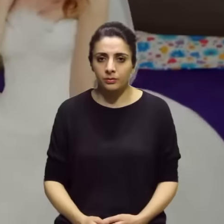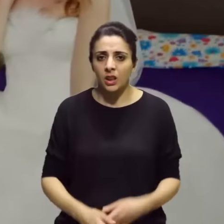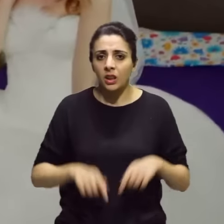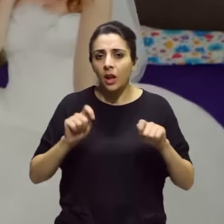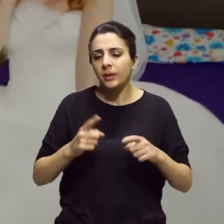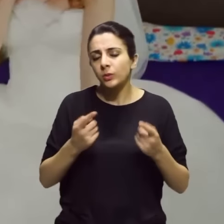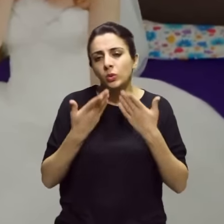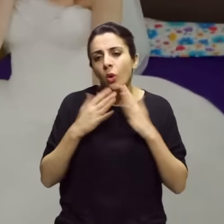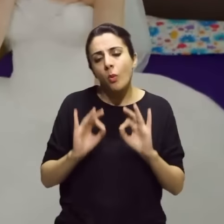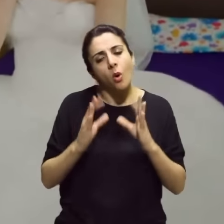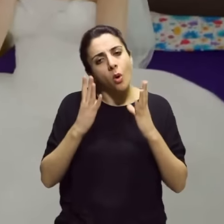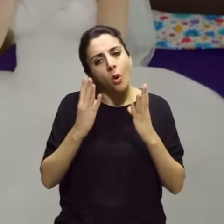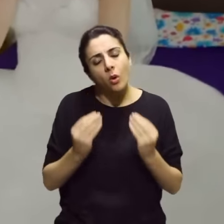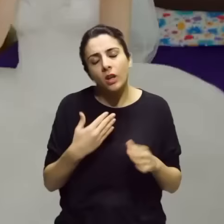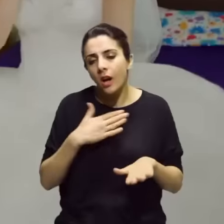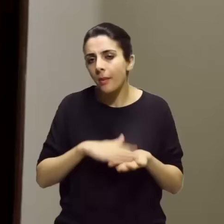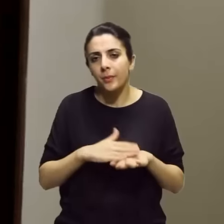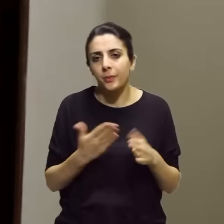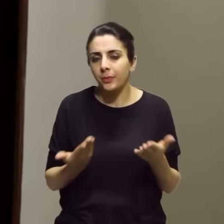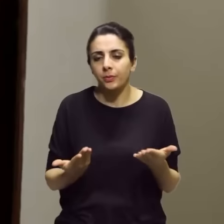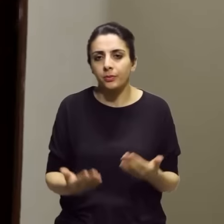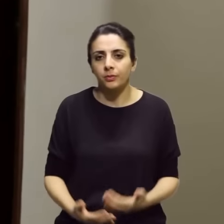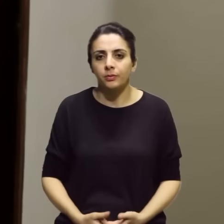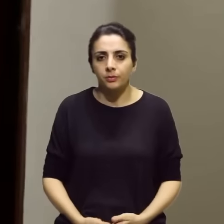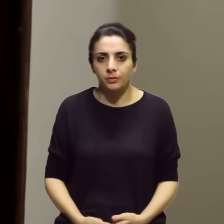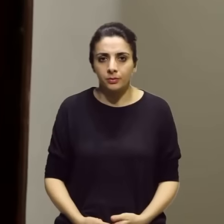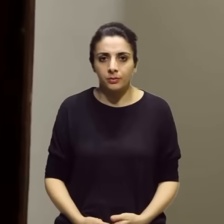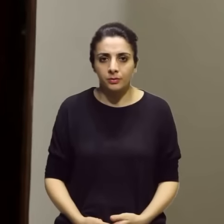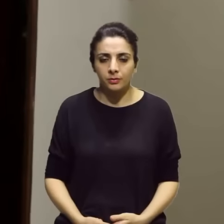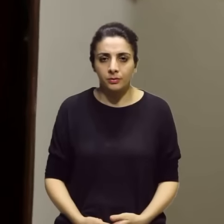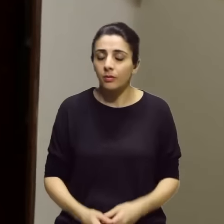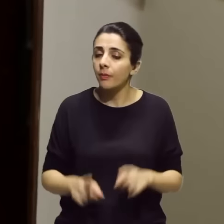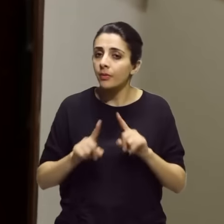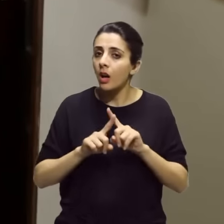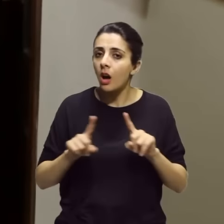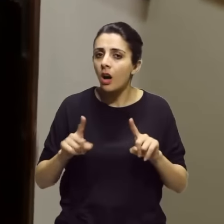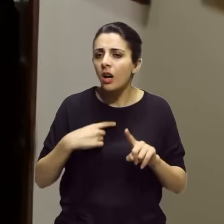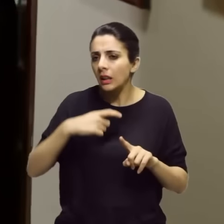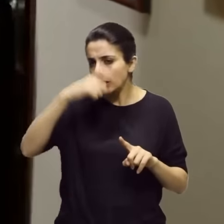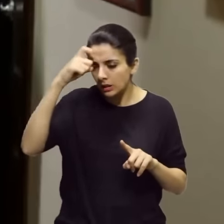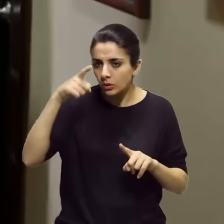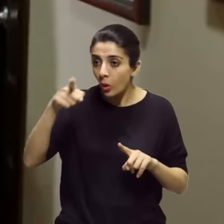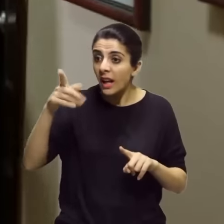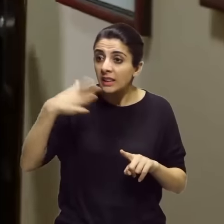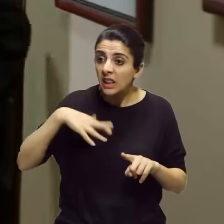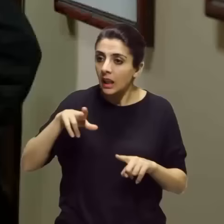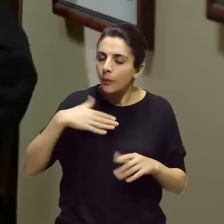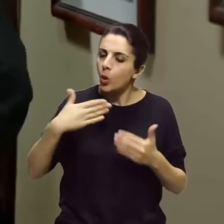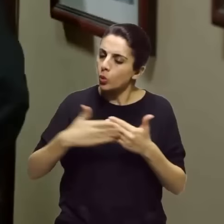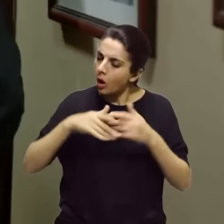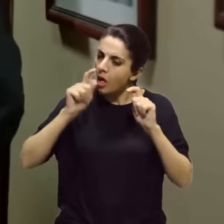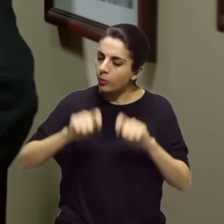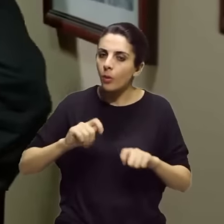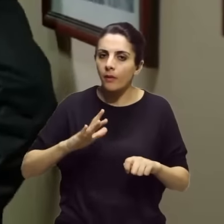Yapılacak bir şey yok anne. Bu şekilde olması gerekiyordu. Hayır biz yazın orada. da sizin istediğiniz gibi bir düğün